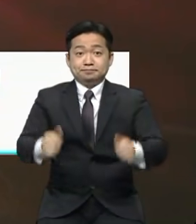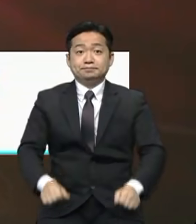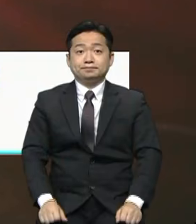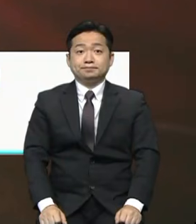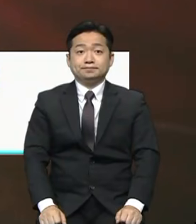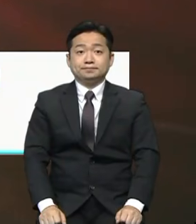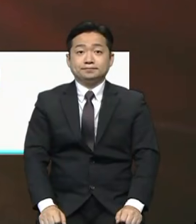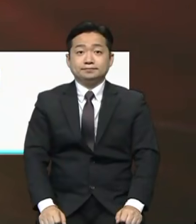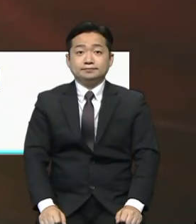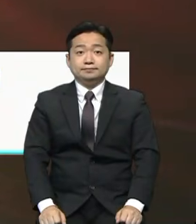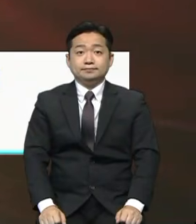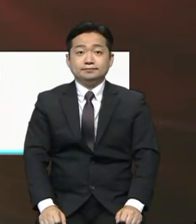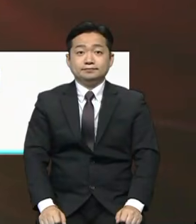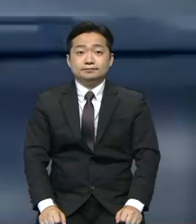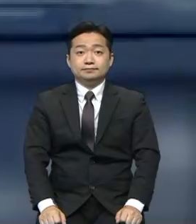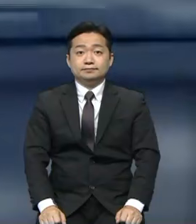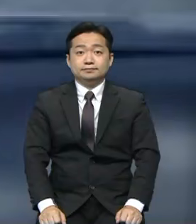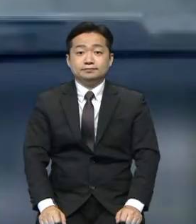특파원입니다.